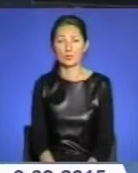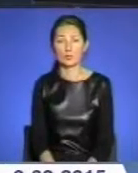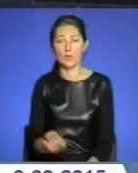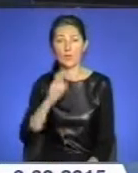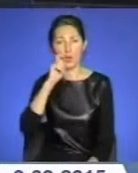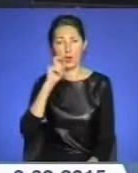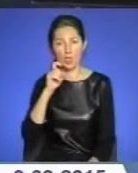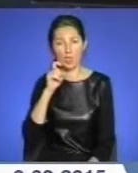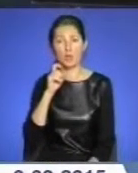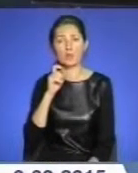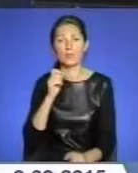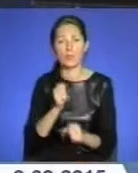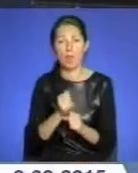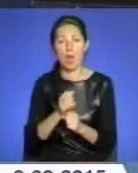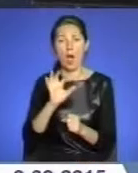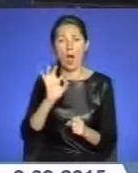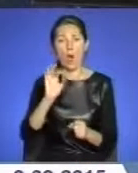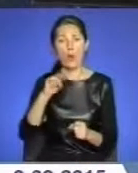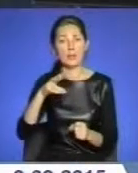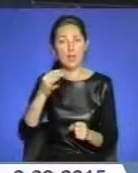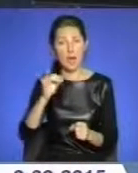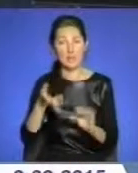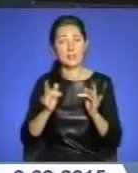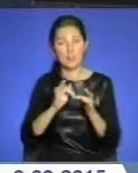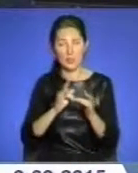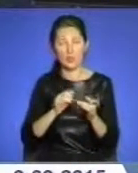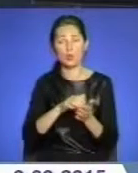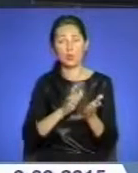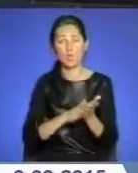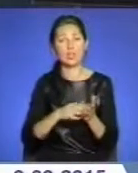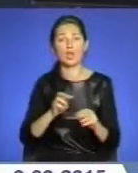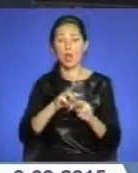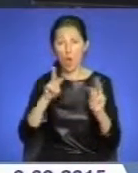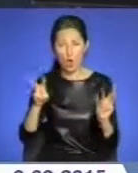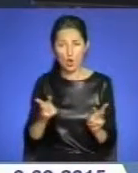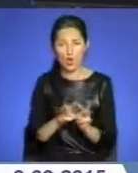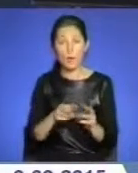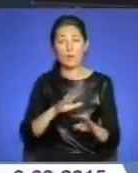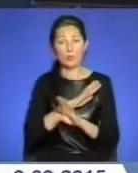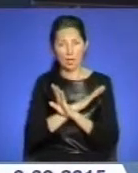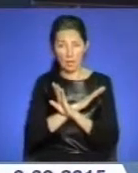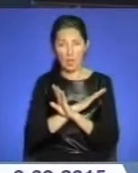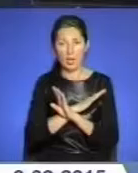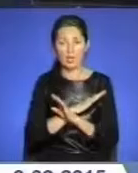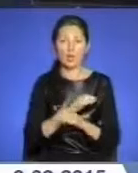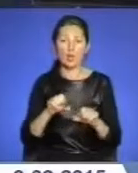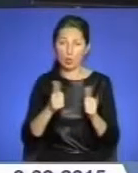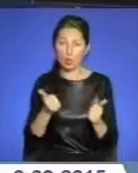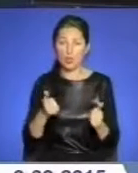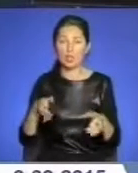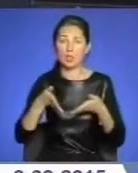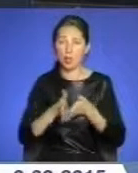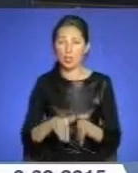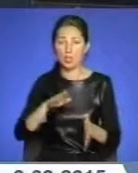В Україні запроваджують онлайн-сервіс у реєстрації шлюбів, розлучень, смертей, народження дітей. Про це повідомили на прес-конференції у Головному